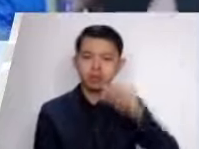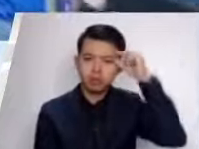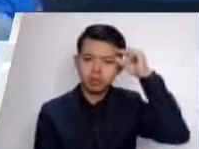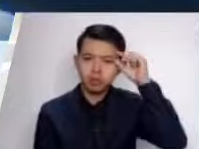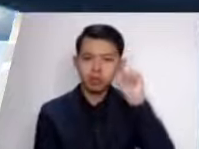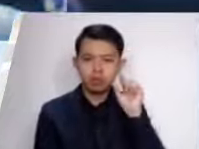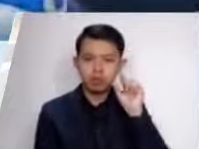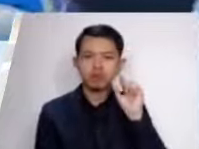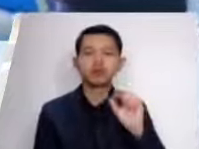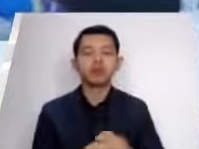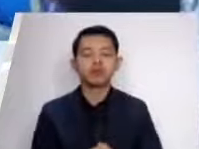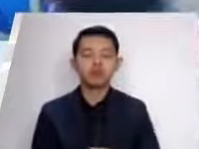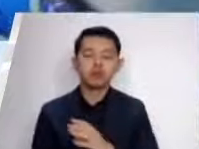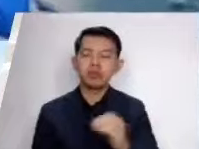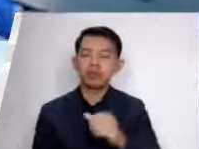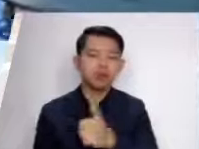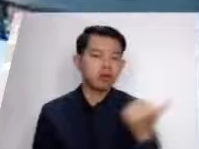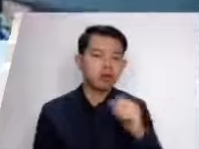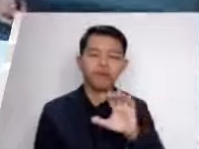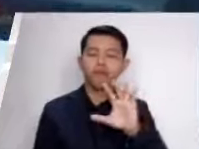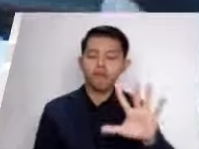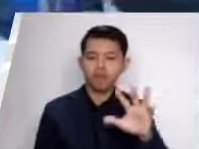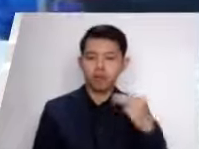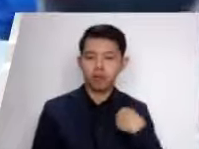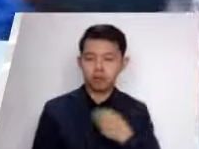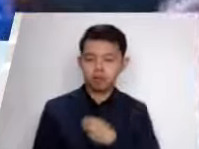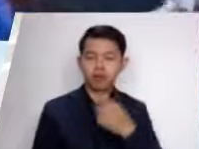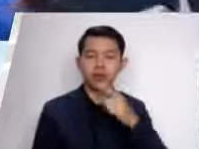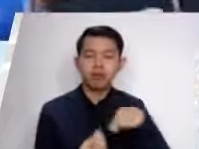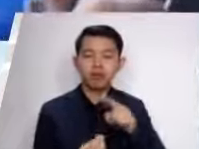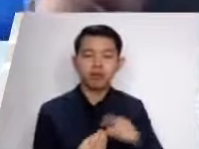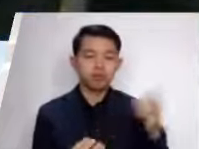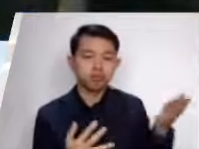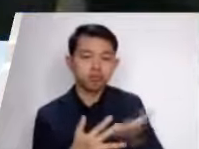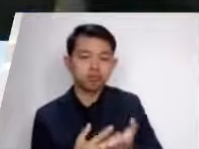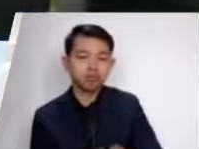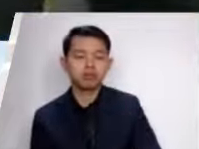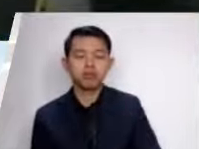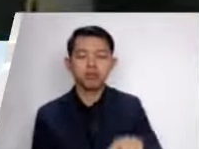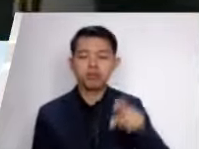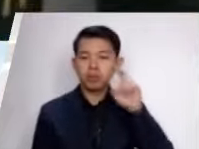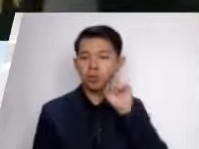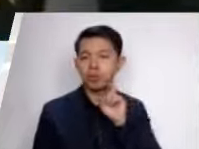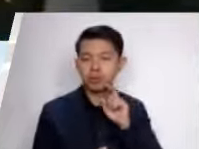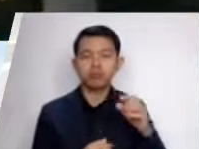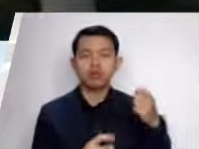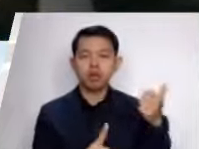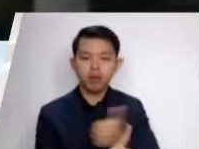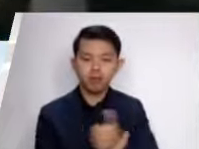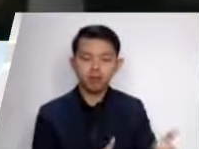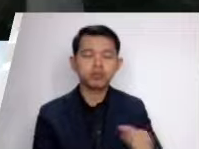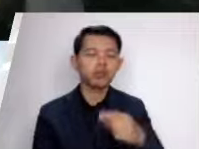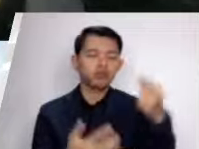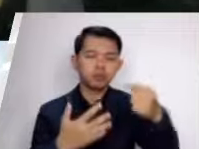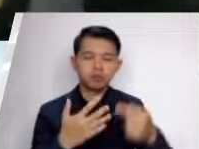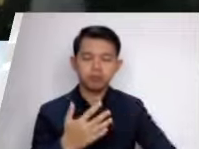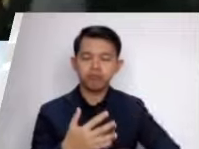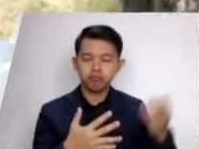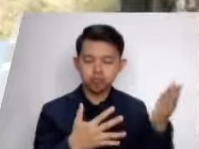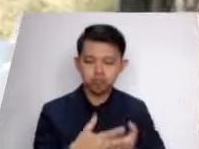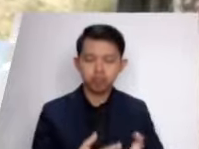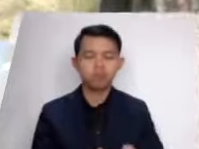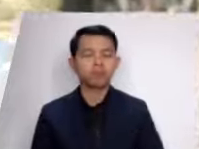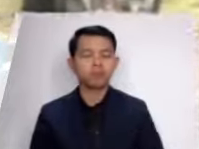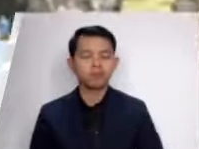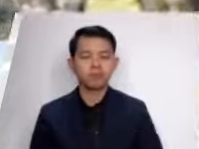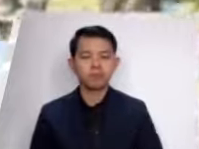at ibang lima pa sa mga kasong child abuse, sexual abuse at paglabag sa Anti-Trafficking in Person Act. Alas 8 ng umaga nang nagsialisa na